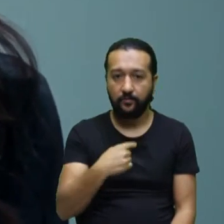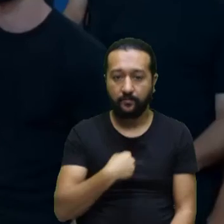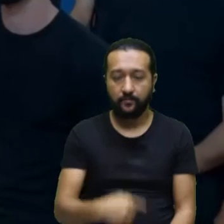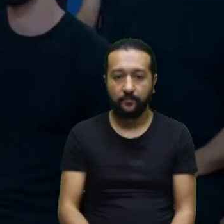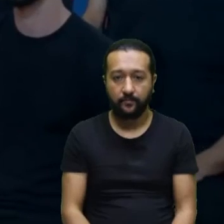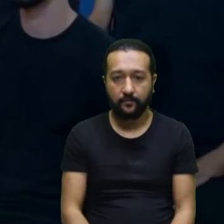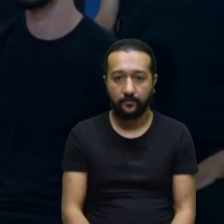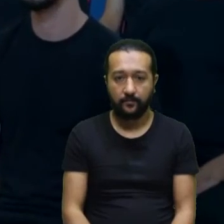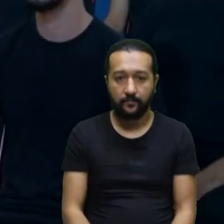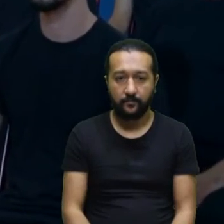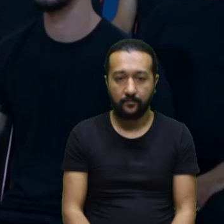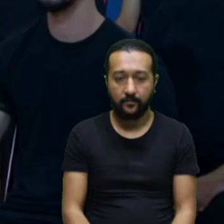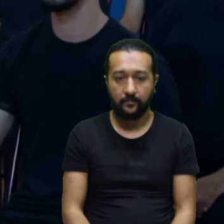biliyorum.